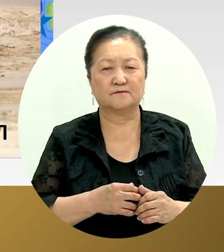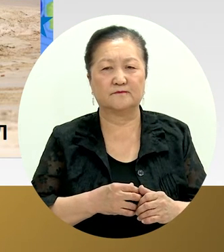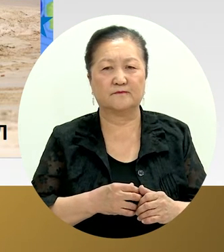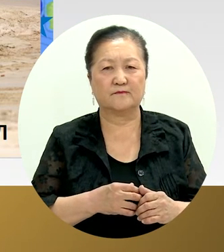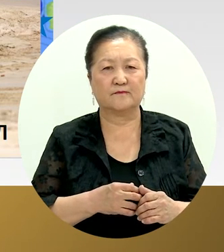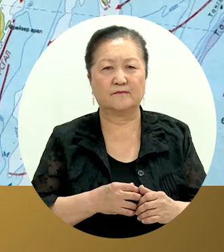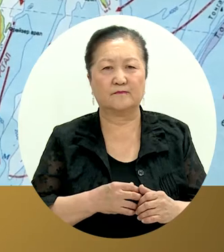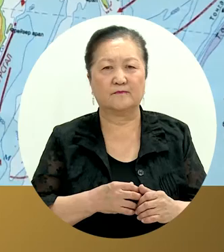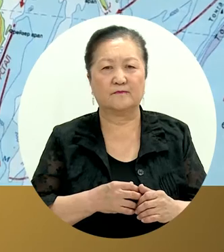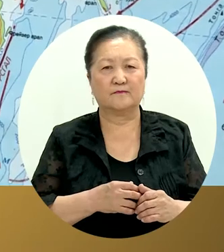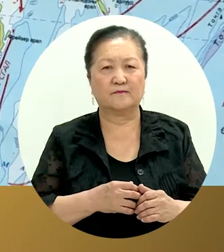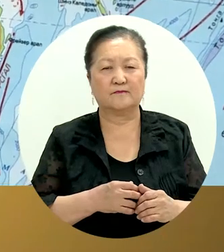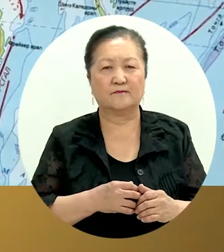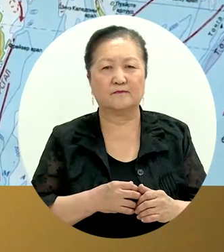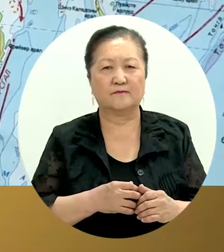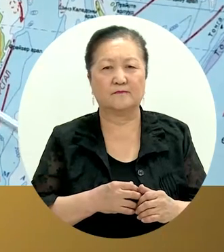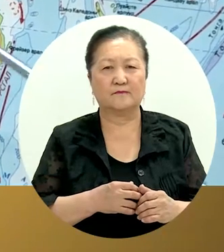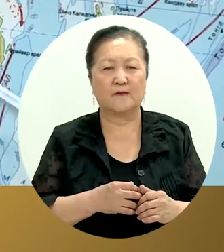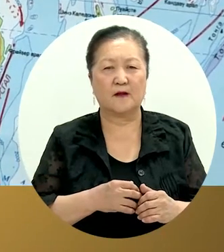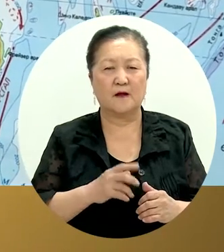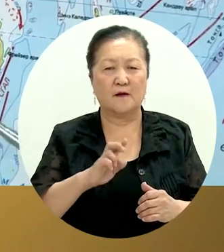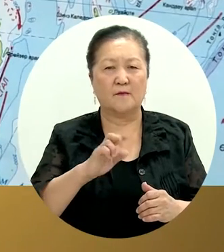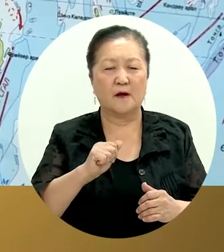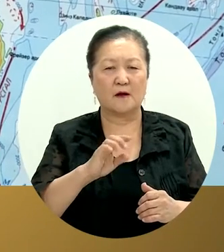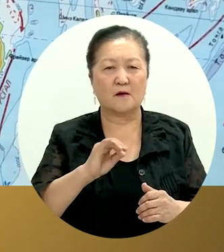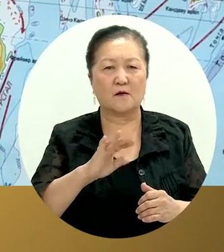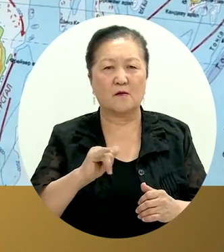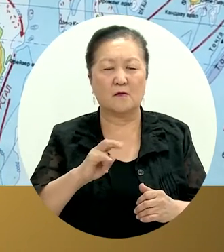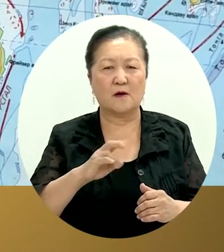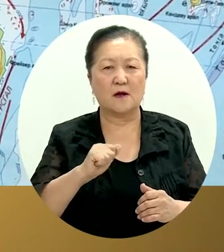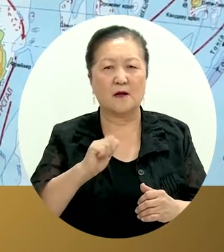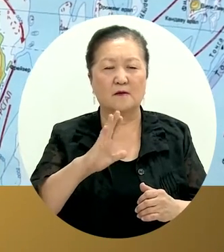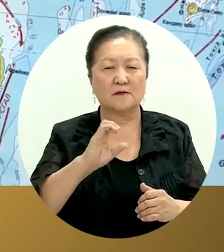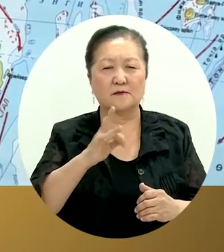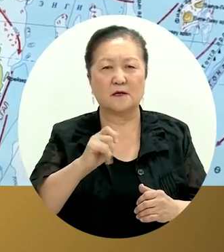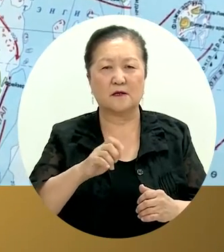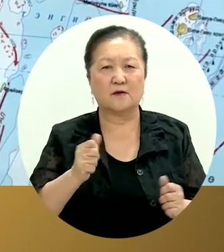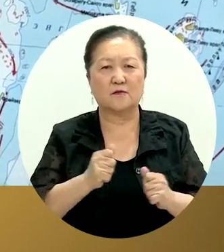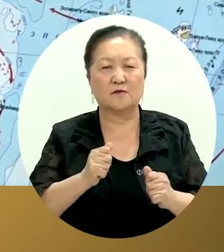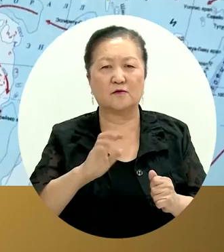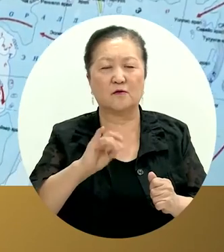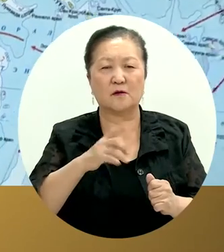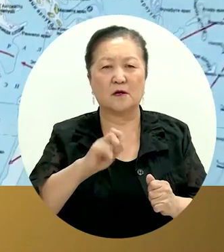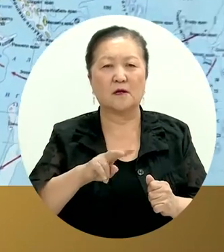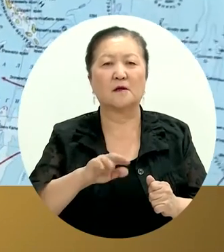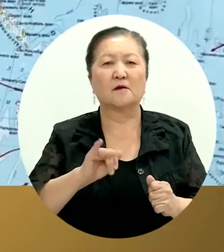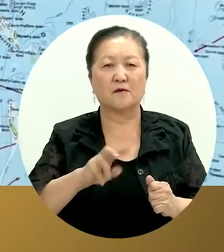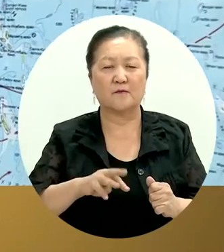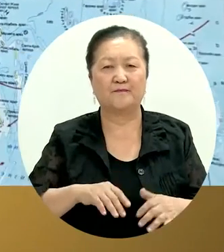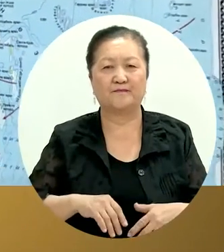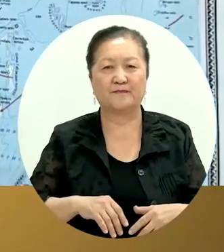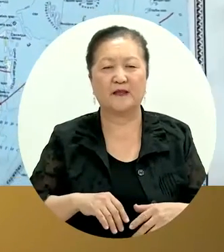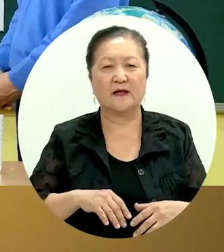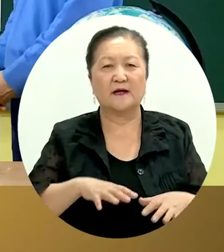болгон орууллаа. Энэ баруун Австралийн хүүт урсгал байсан тий. Хүүт урсгал юм гэдэг тий. Тэгэхээр далайн юм олон урсгалууд идэв